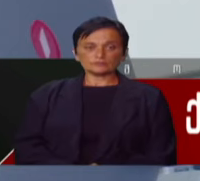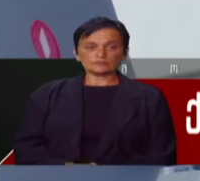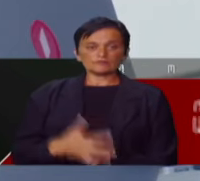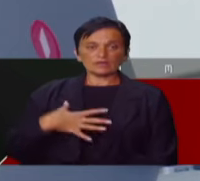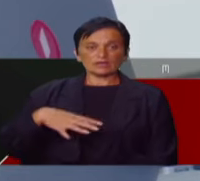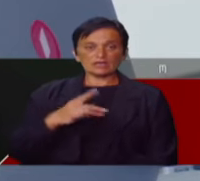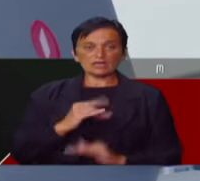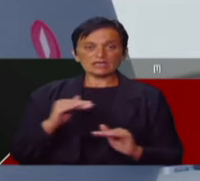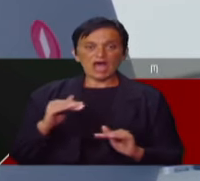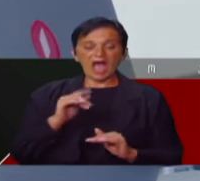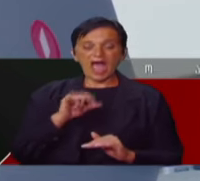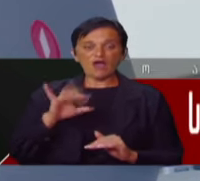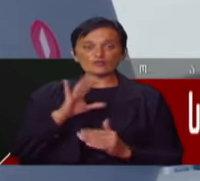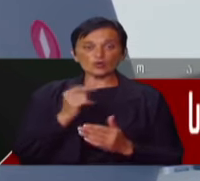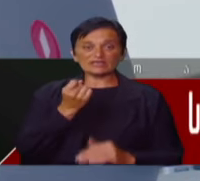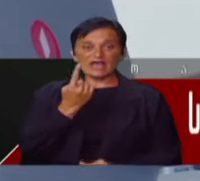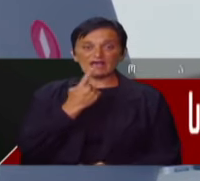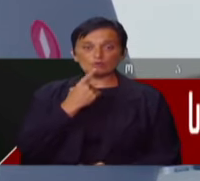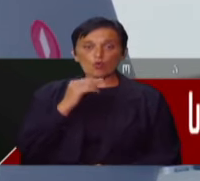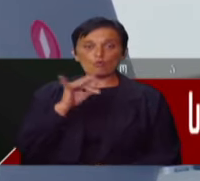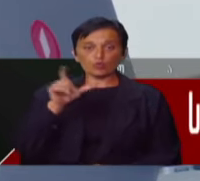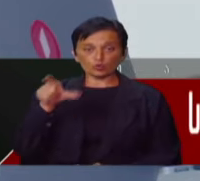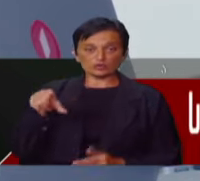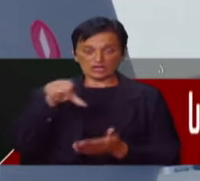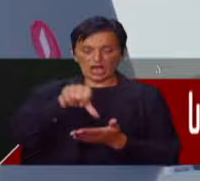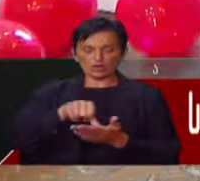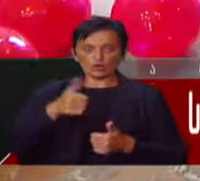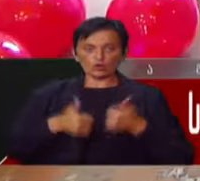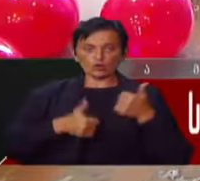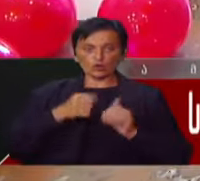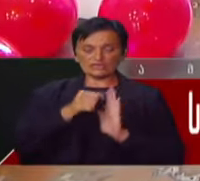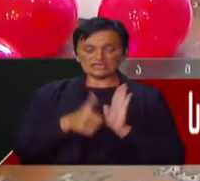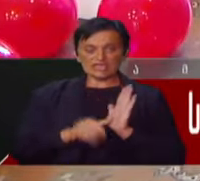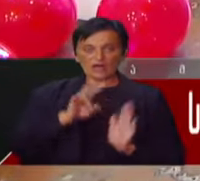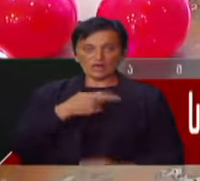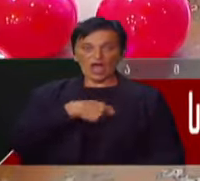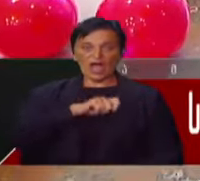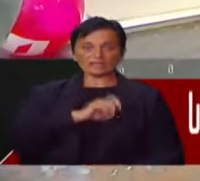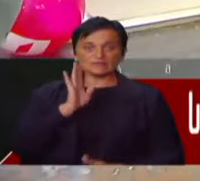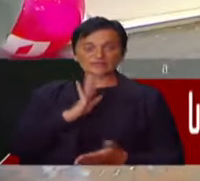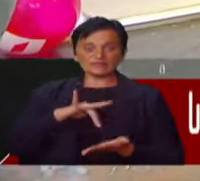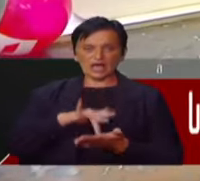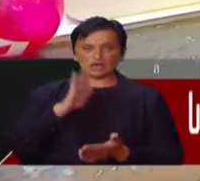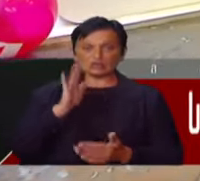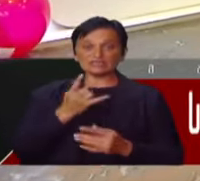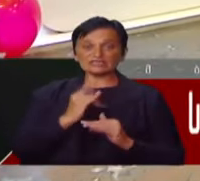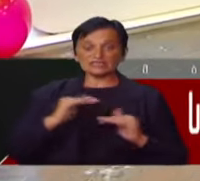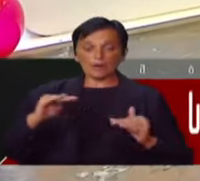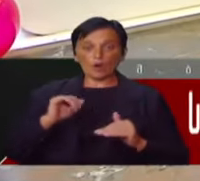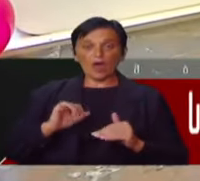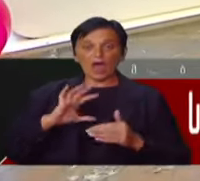საქართველოს საბავშვო ევროვიზიაზე 11 წლის ანდრია ფუტკარაძე წარადგენს კონკურსი 16 ნოემბერს ესპანეთის დედაქალაქში გაიმართება საბავშვო